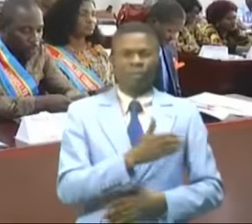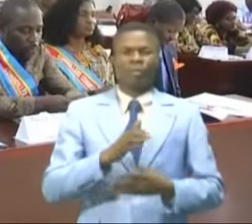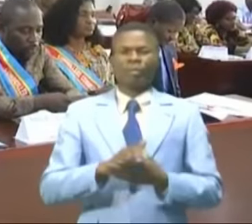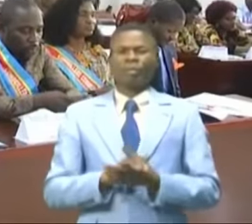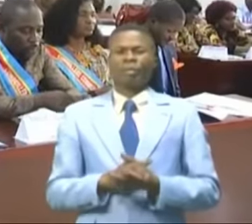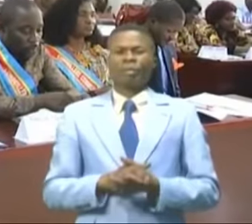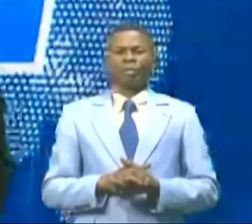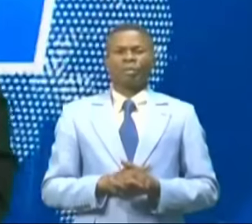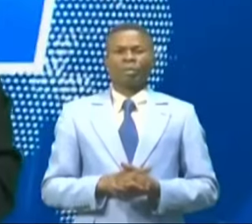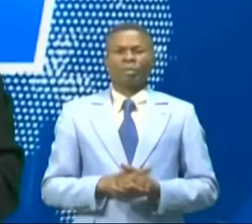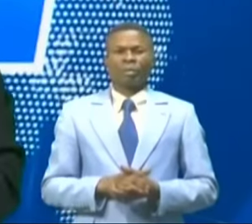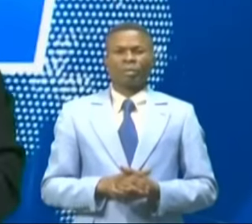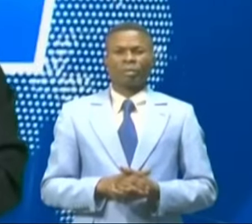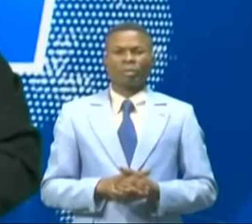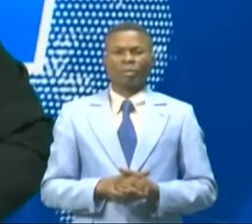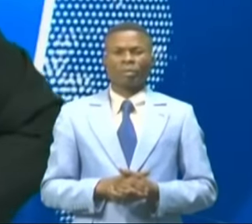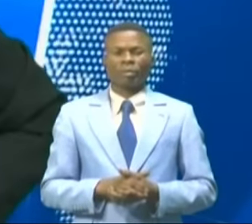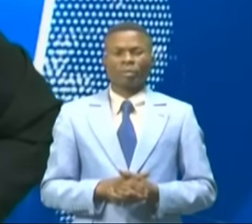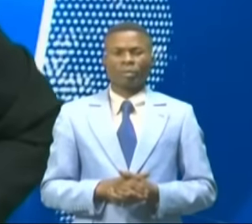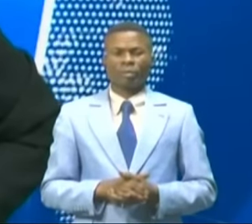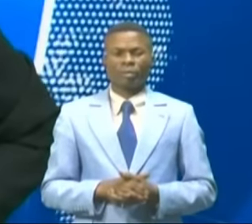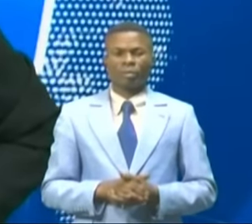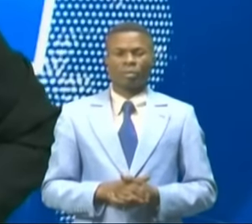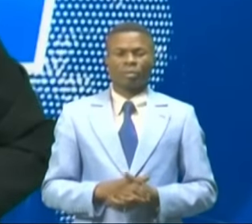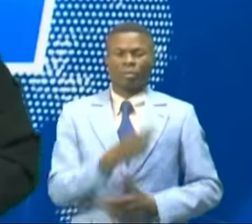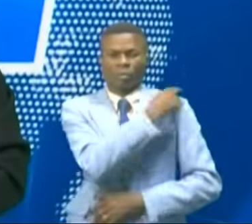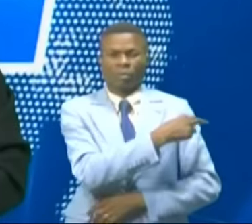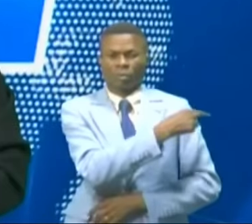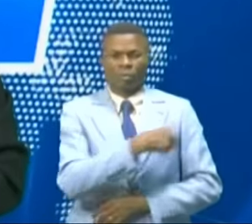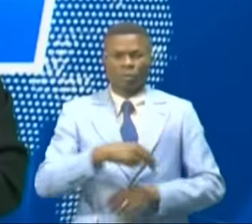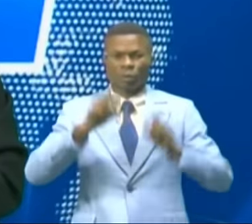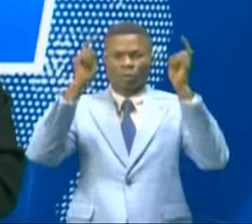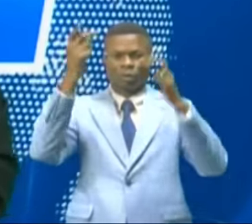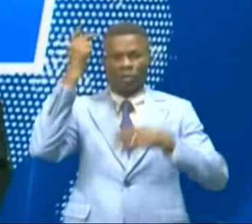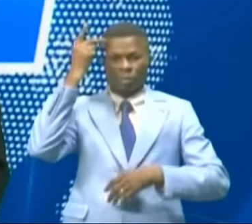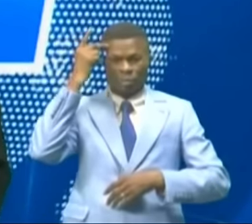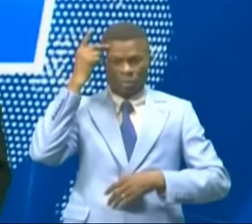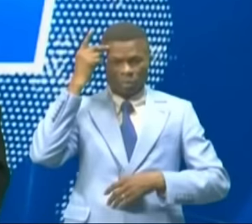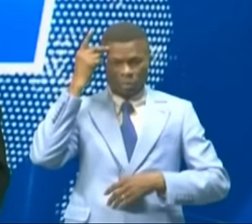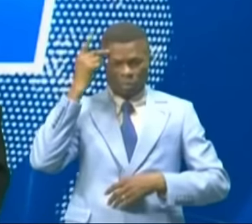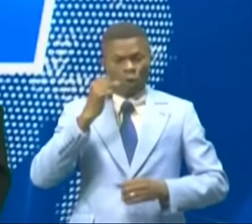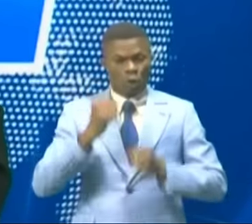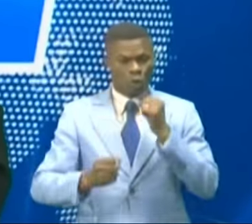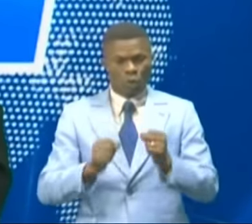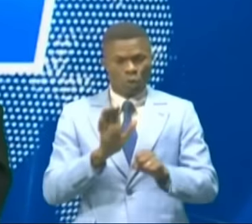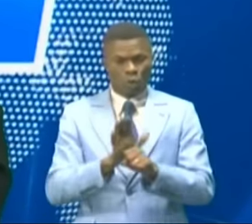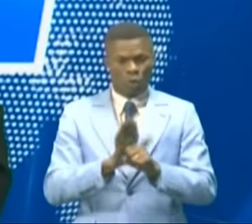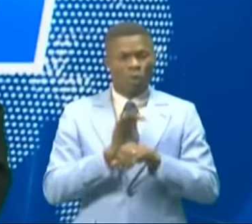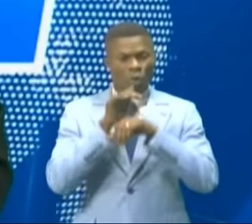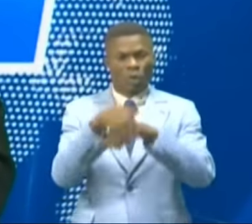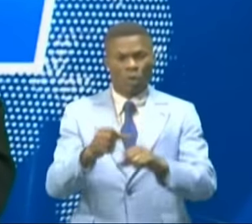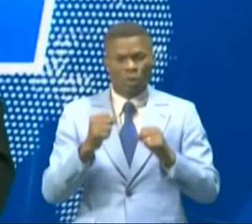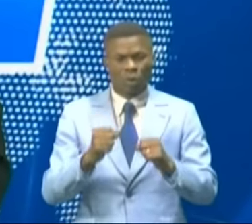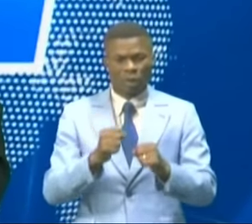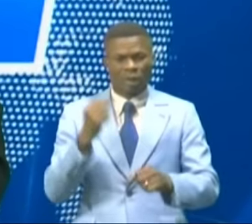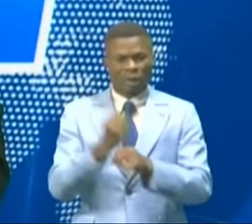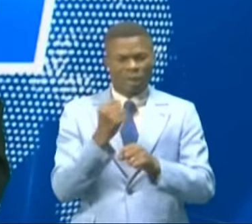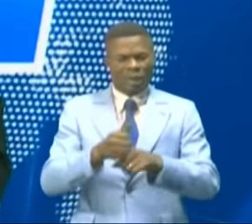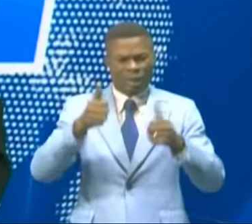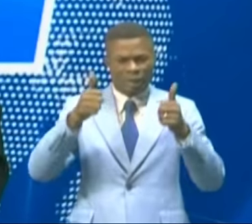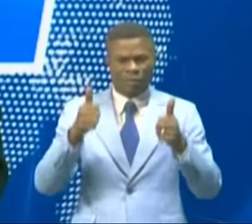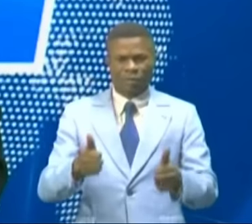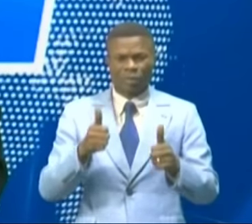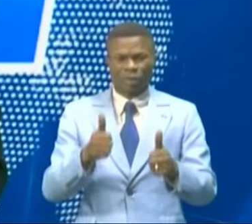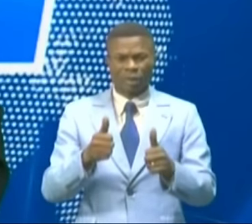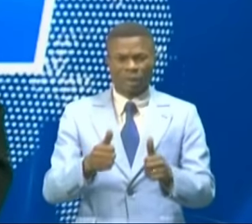travaux. La Croix-Rouge urbaine de Kinshasa, toujours aussi dynamique et très engagée pour le bon fonctionnement,